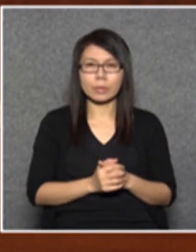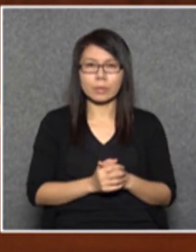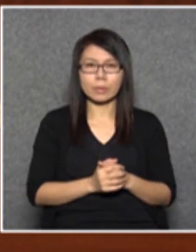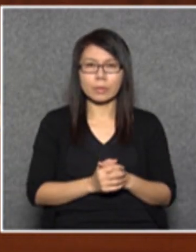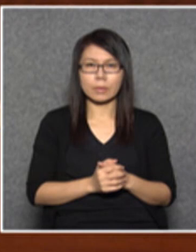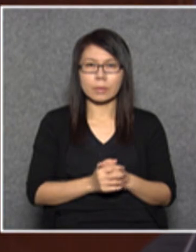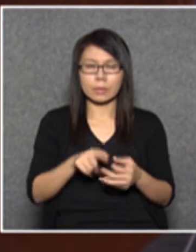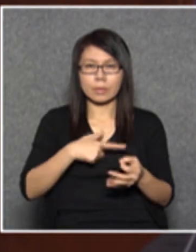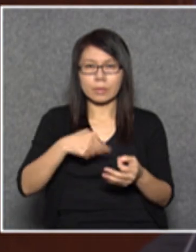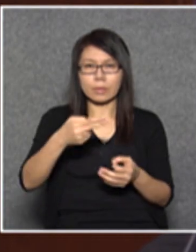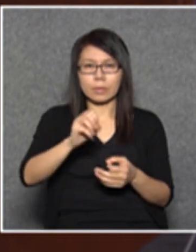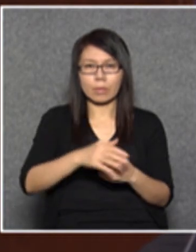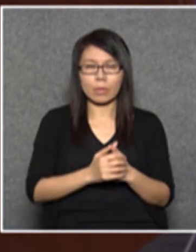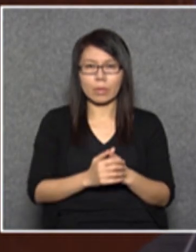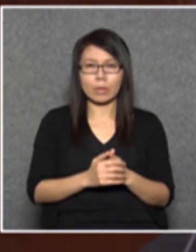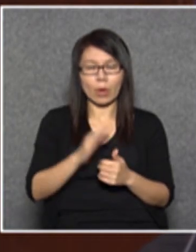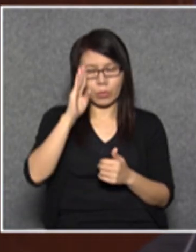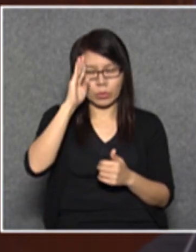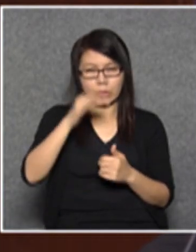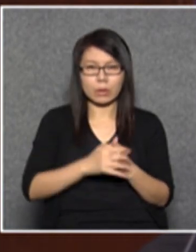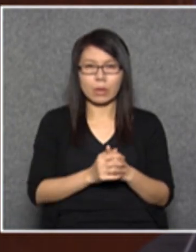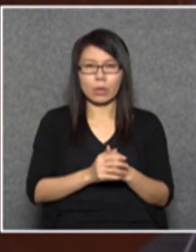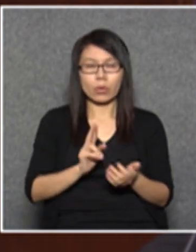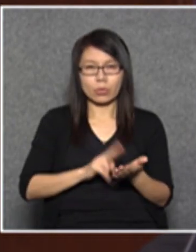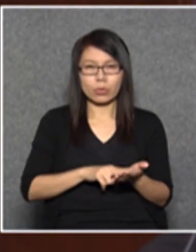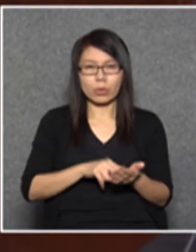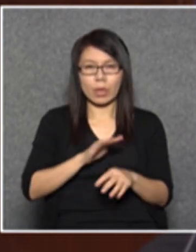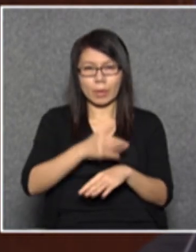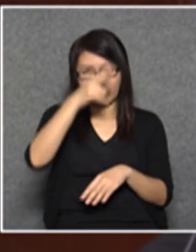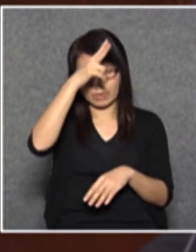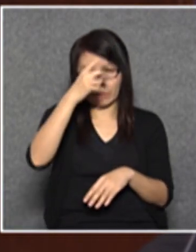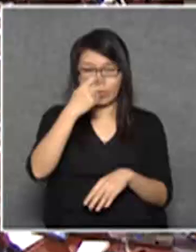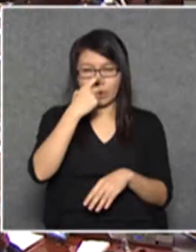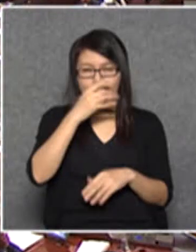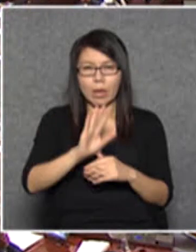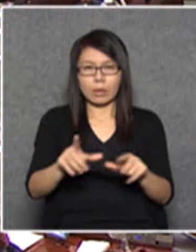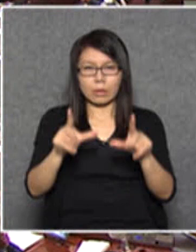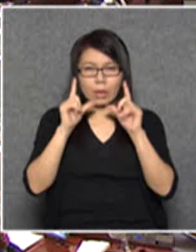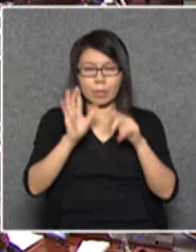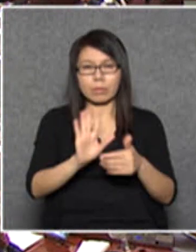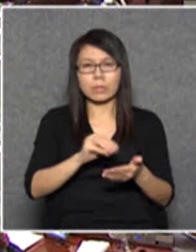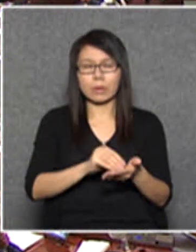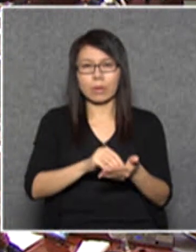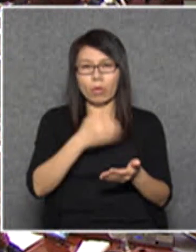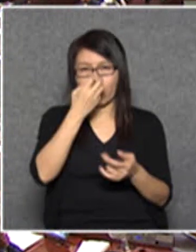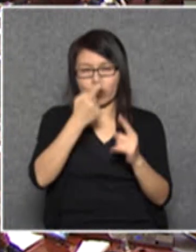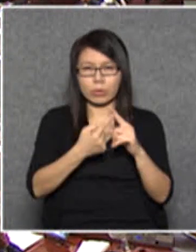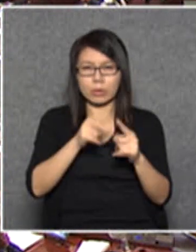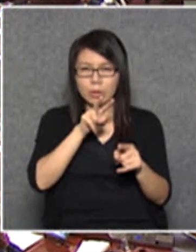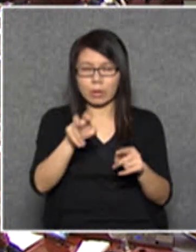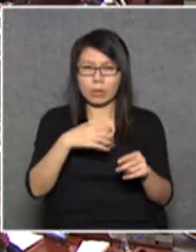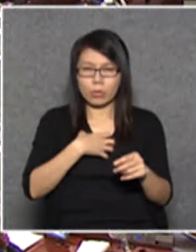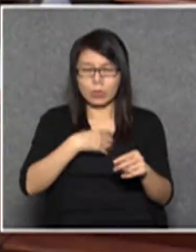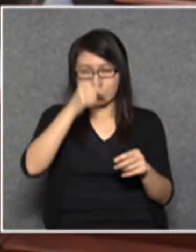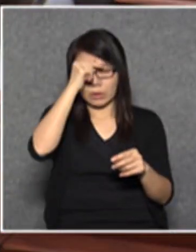何俊宇， 不好意思，我相信剛才特首的答案未必能夠令到香港市民對於醫療